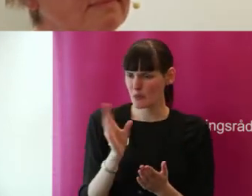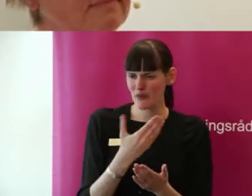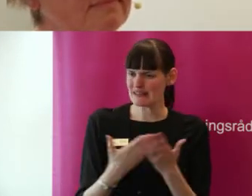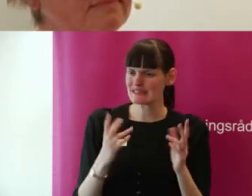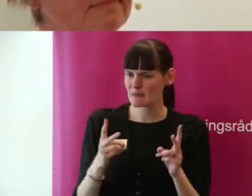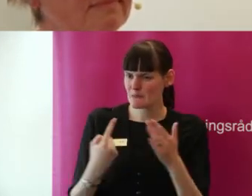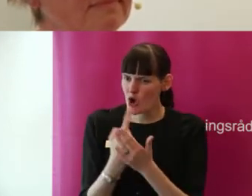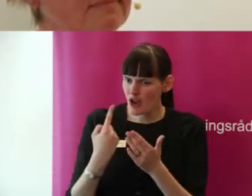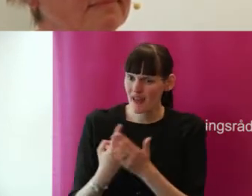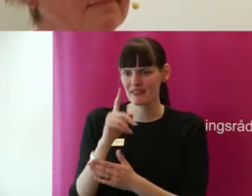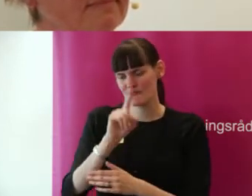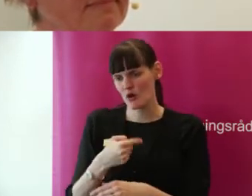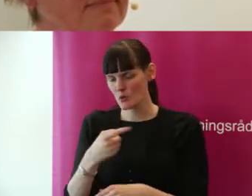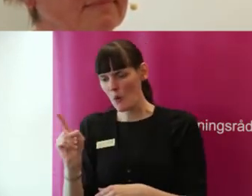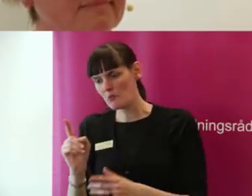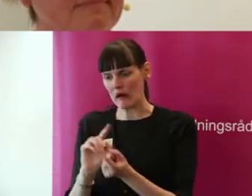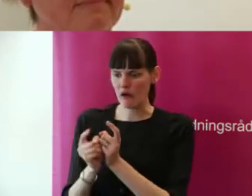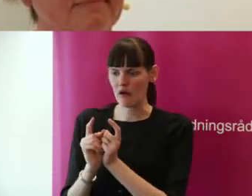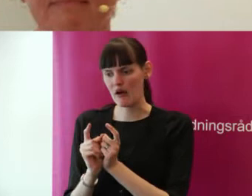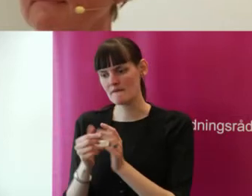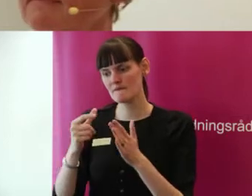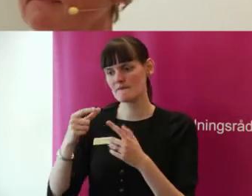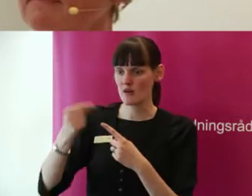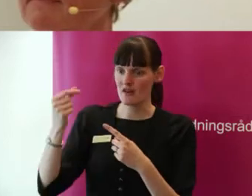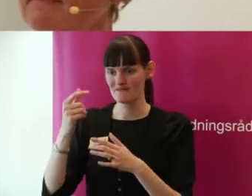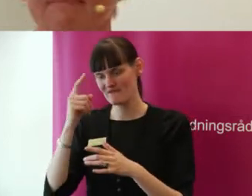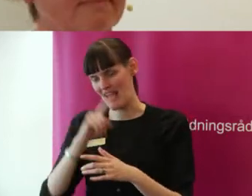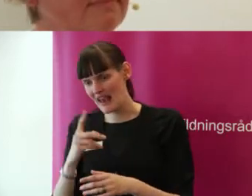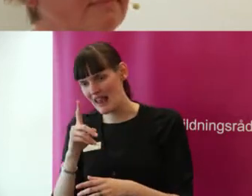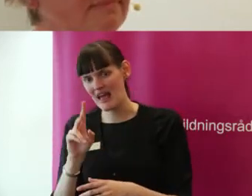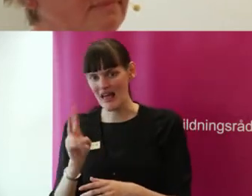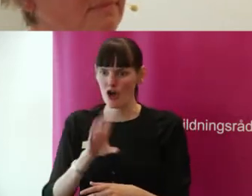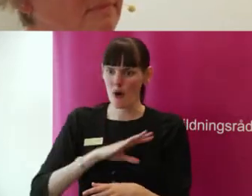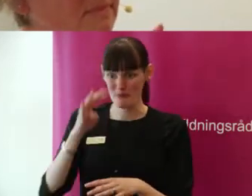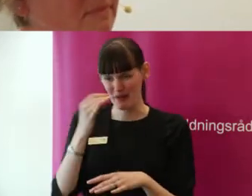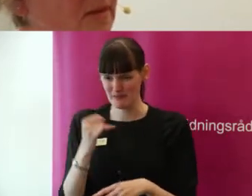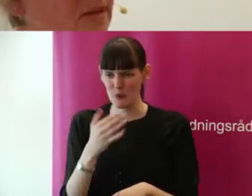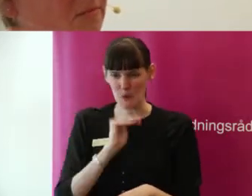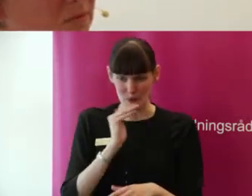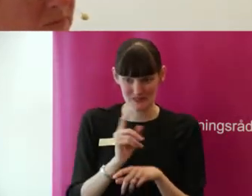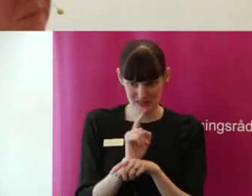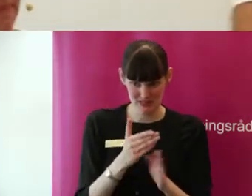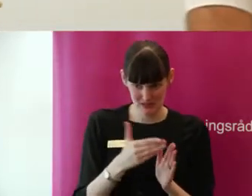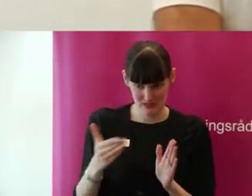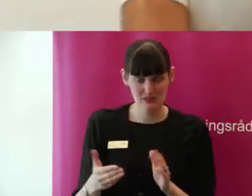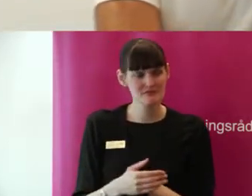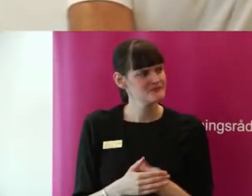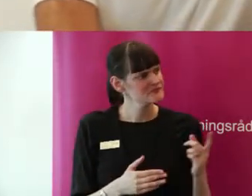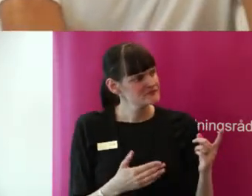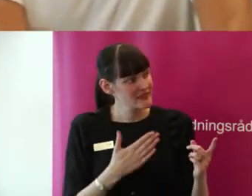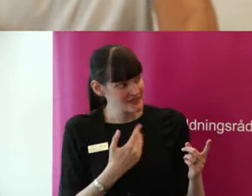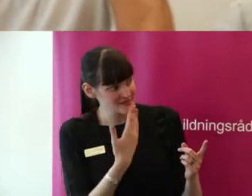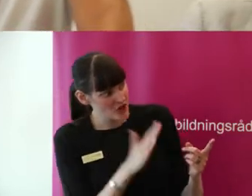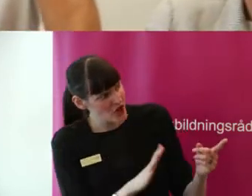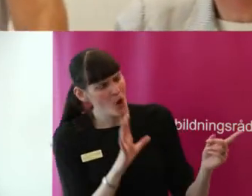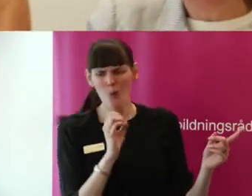som valde fel eller som inte fungerade under sin ungdomstid. Vill du ge en replik på det, Ulrika? Ja, jag kan väl kanske få kommentera både det här